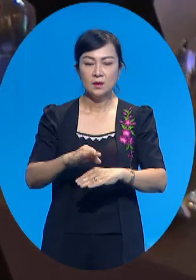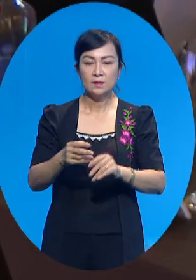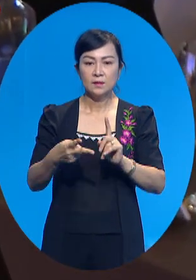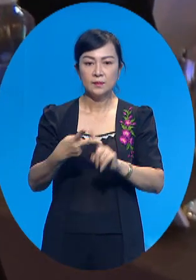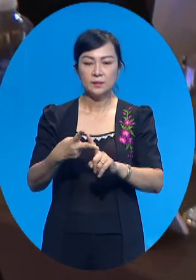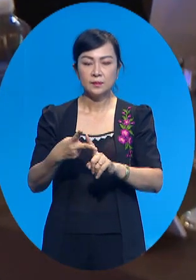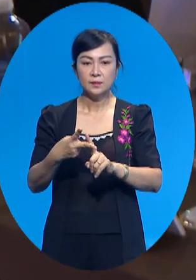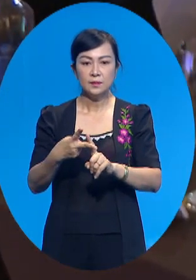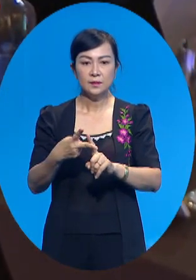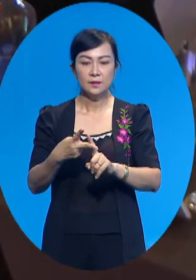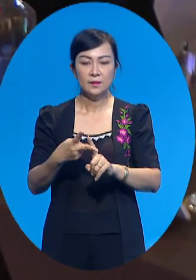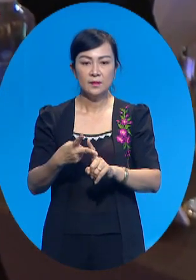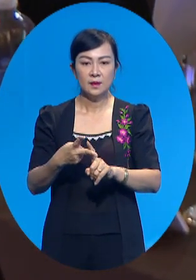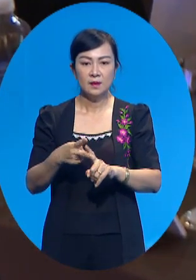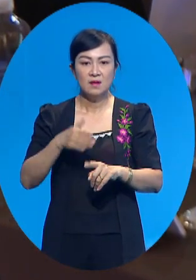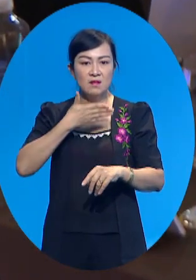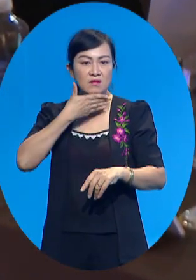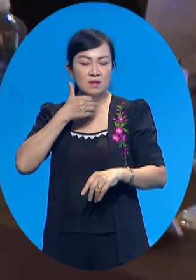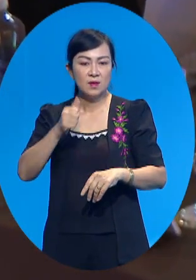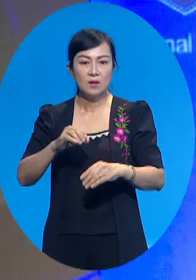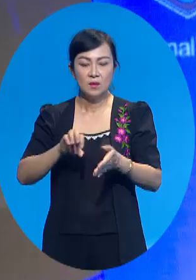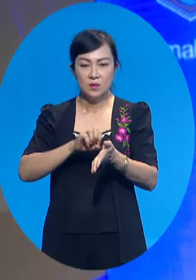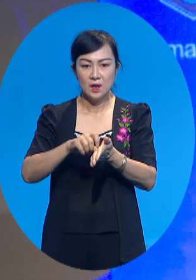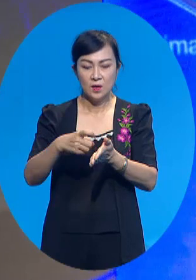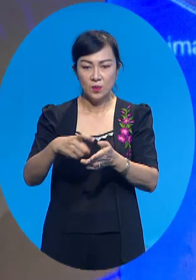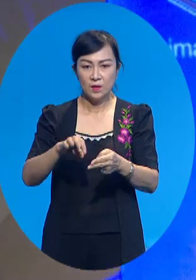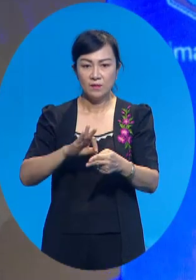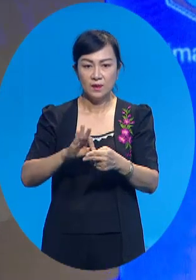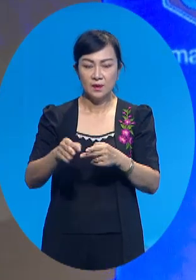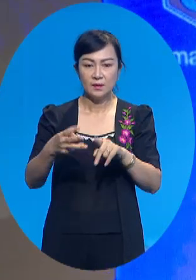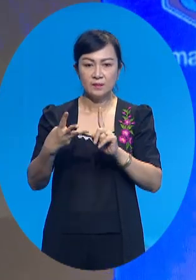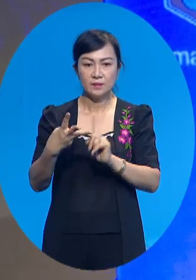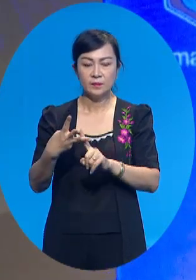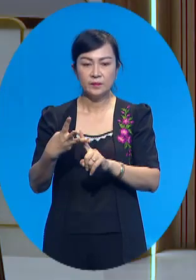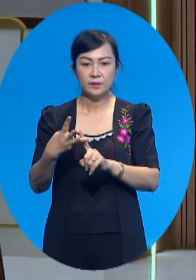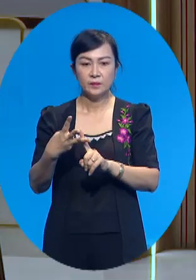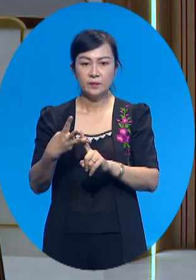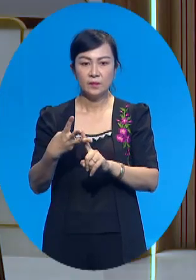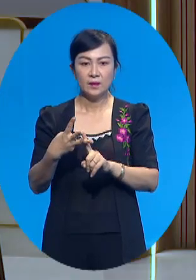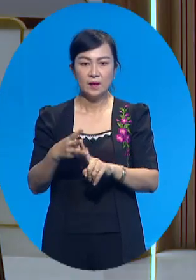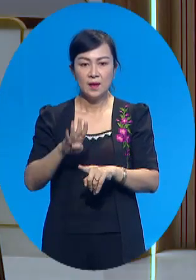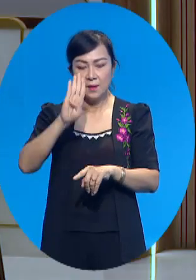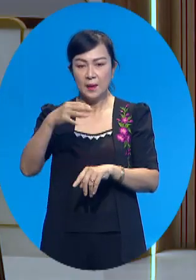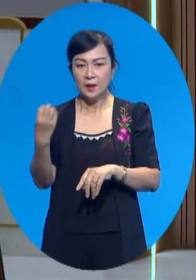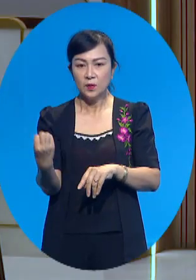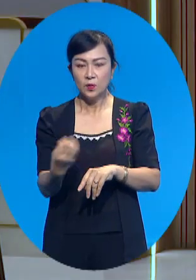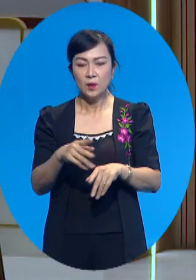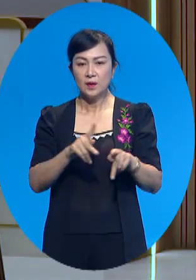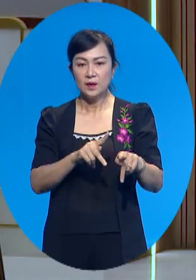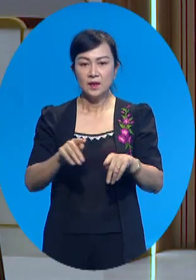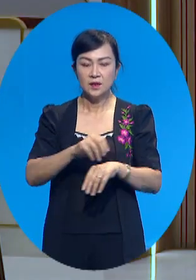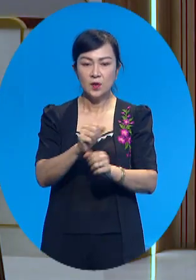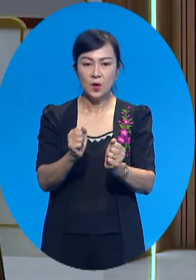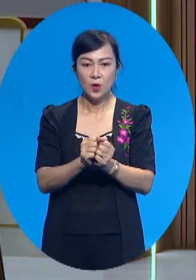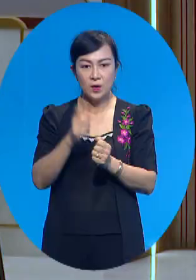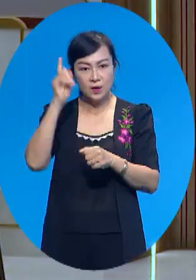thứ hai đó là sự độc đáo trong cái cách giải quyết vấn đề. Yếu tố thứ ba đó là cái bài toán về kinh tế xã hội